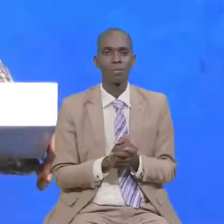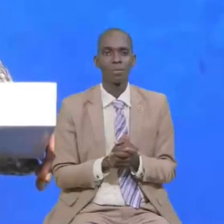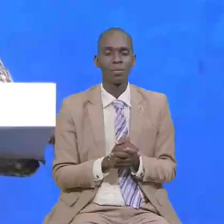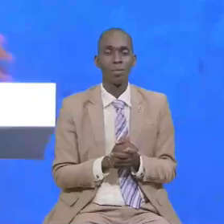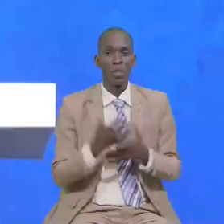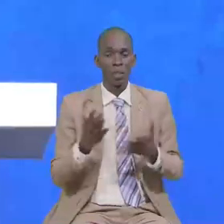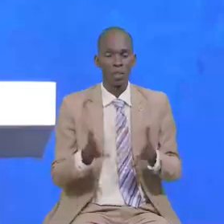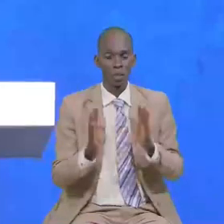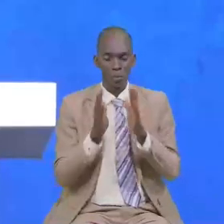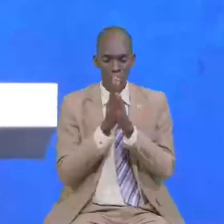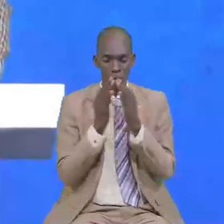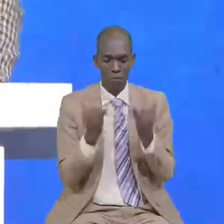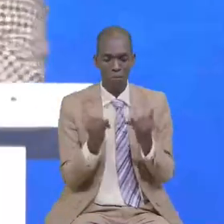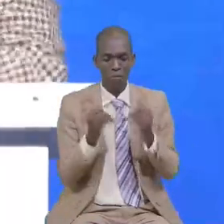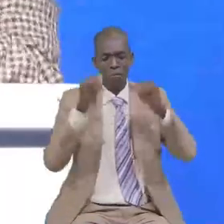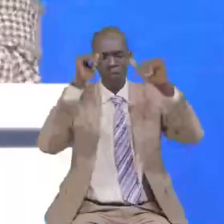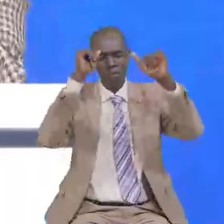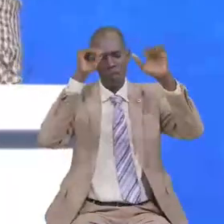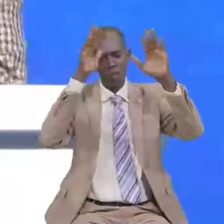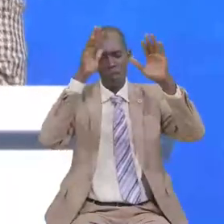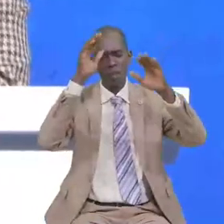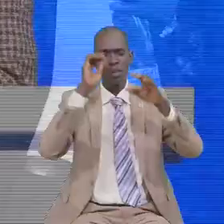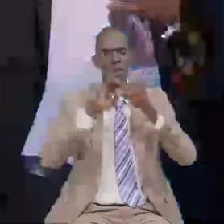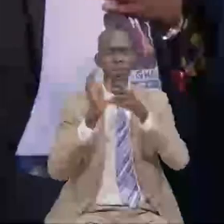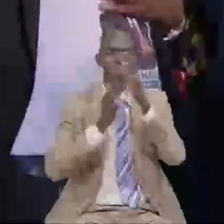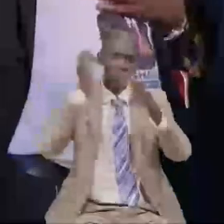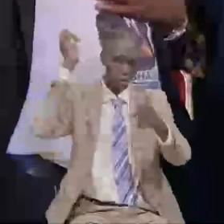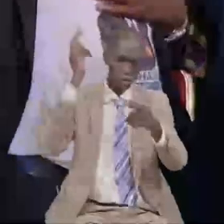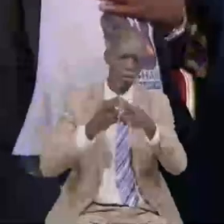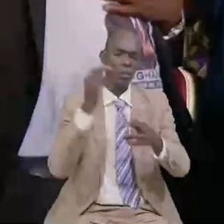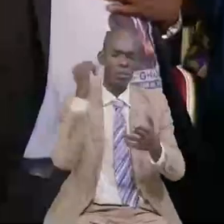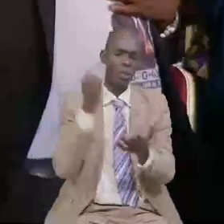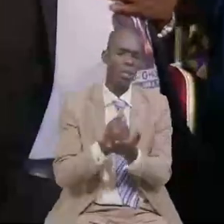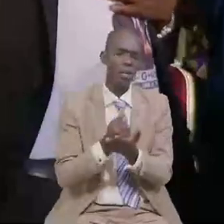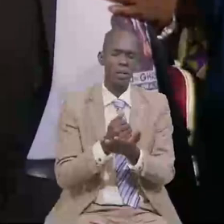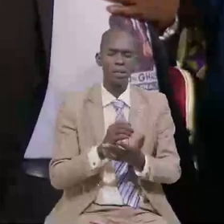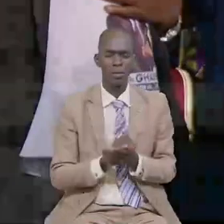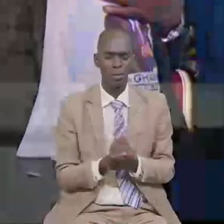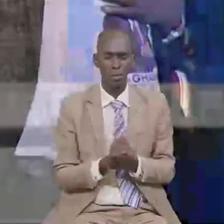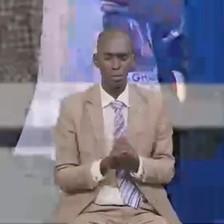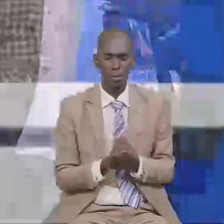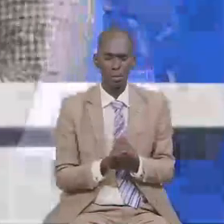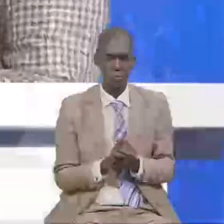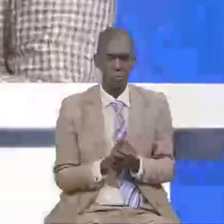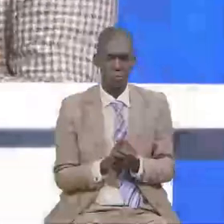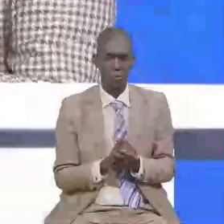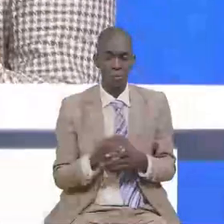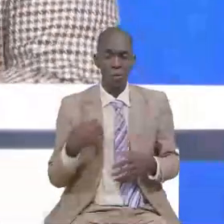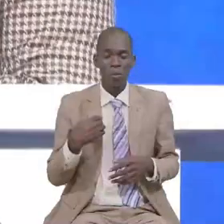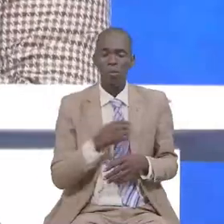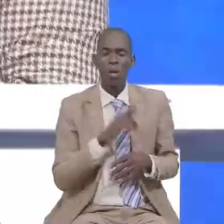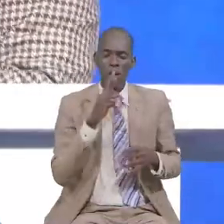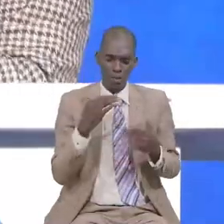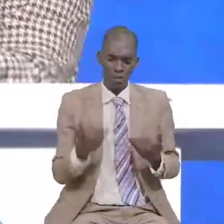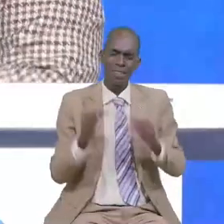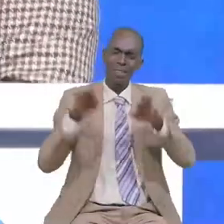Prions maintenant, Père, au nom de Jésus-Christ. Déjà, nous te